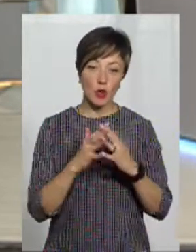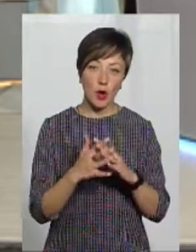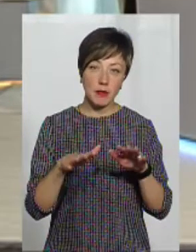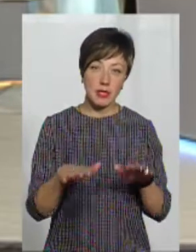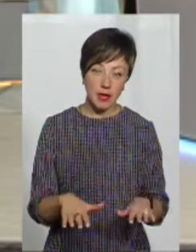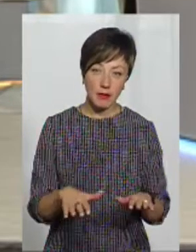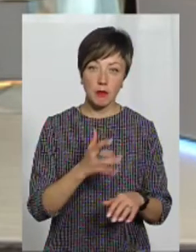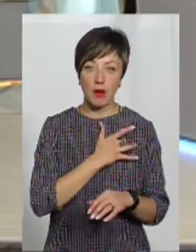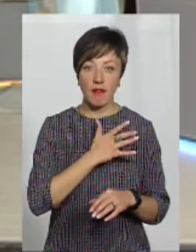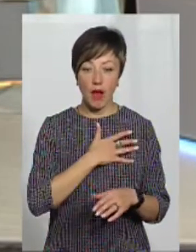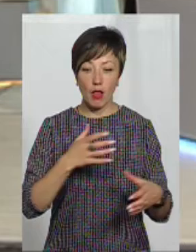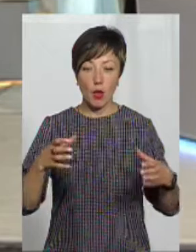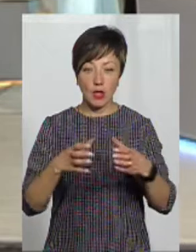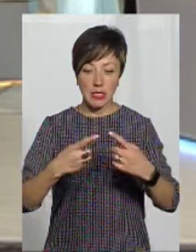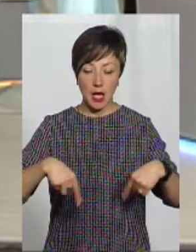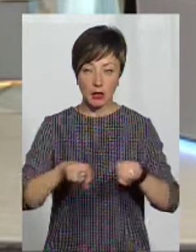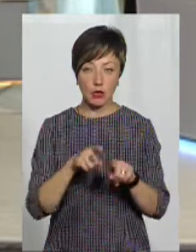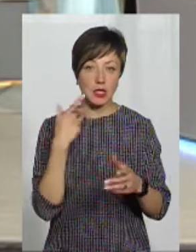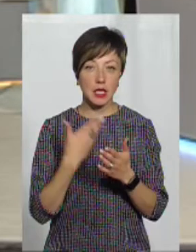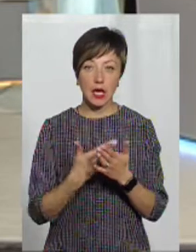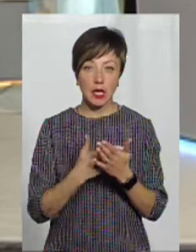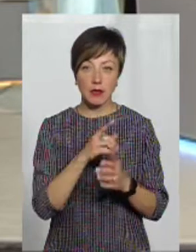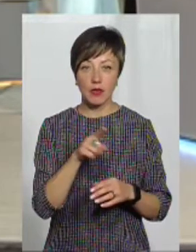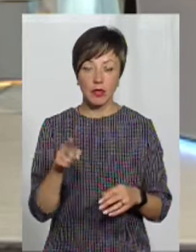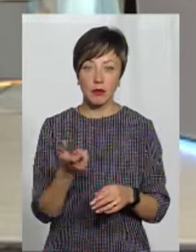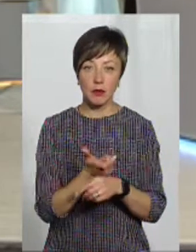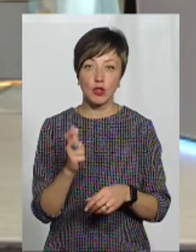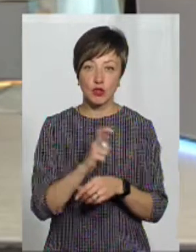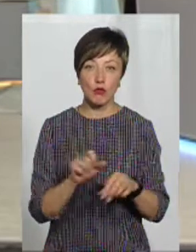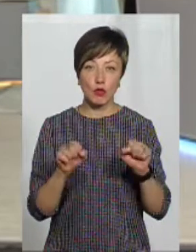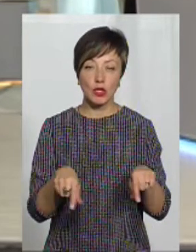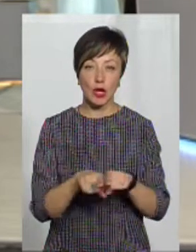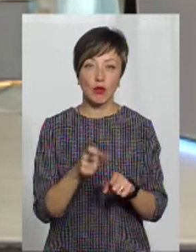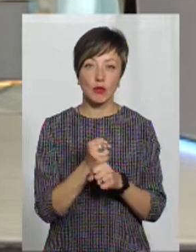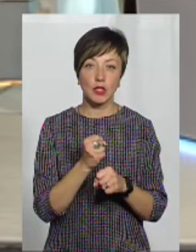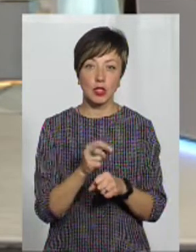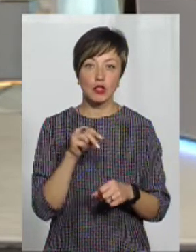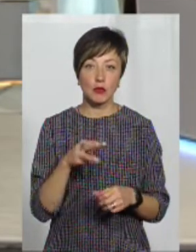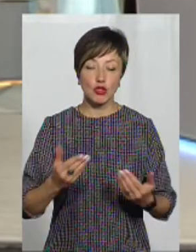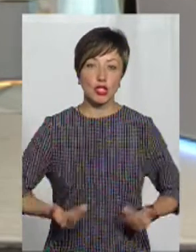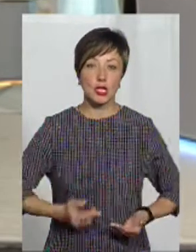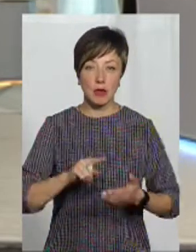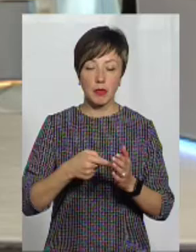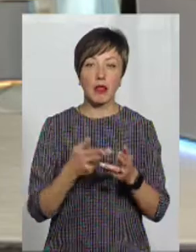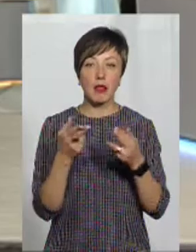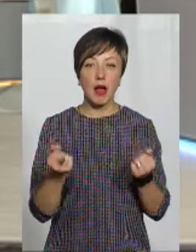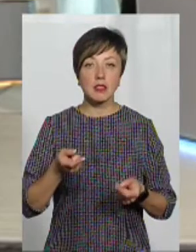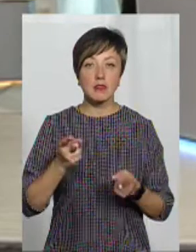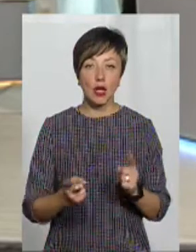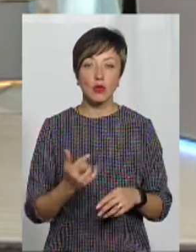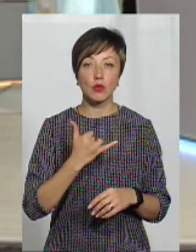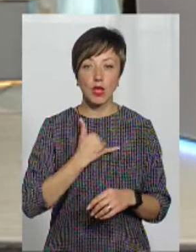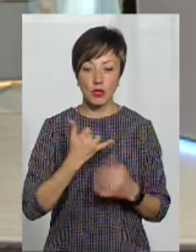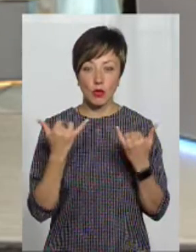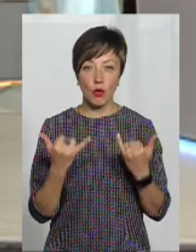сільської місцевості, приватного сектору, тому що, здається, вони, напевно, більше можуть таке робити, чим жителі міста. Так, звичайно. До